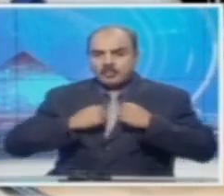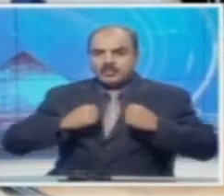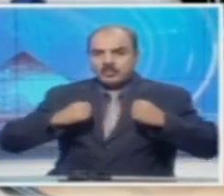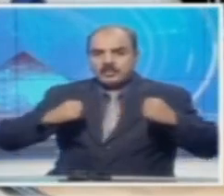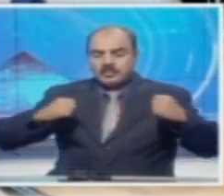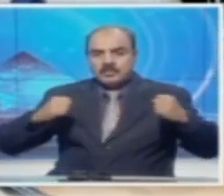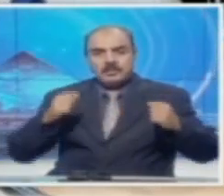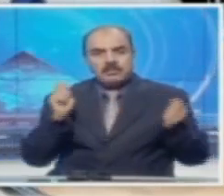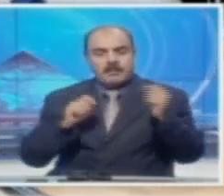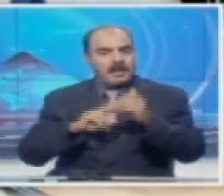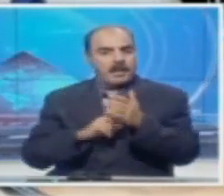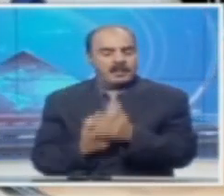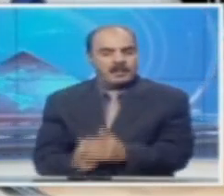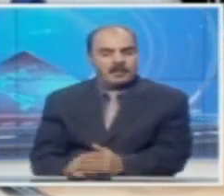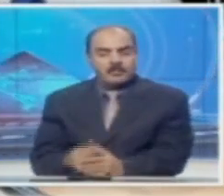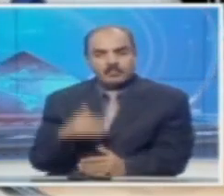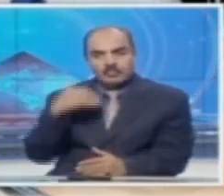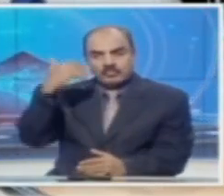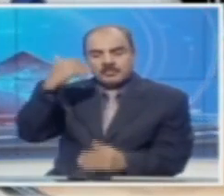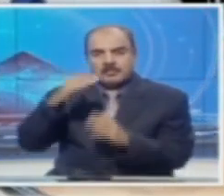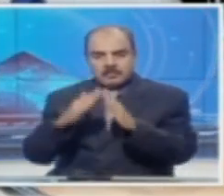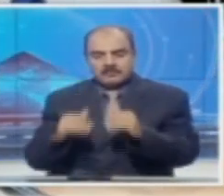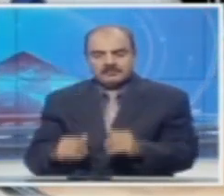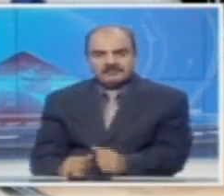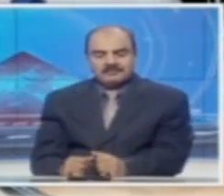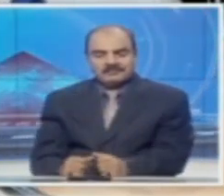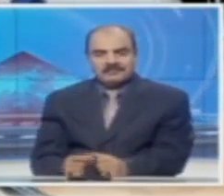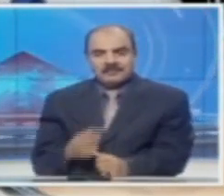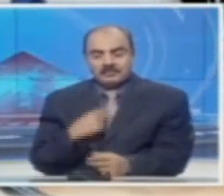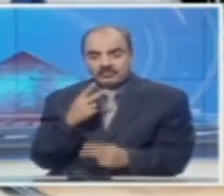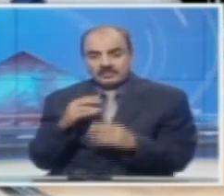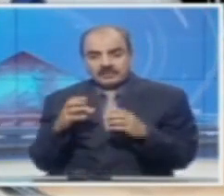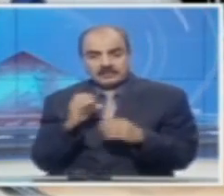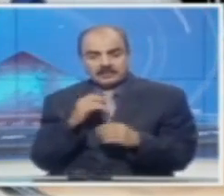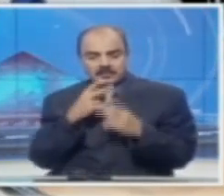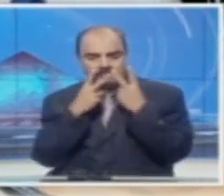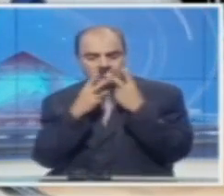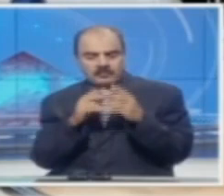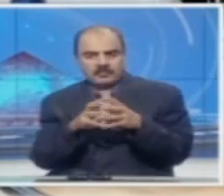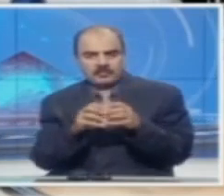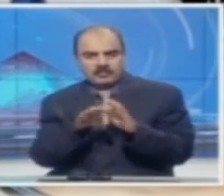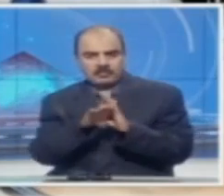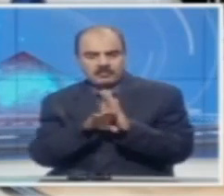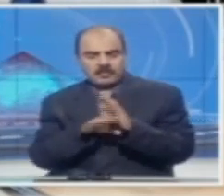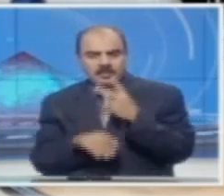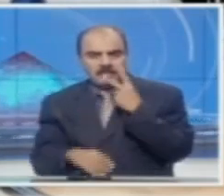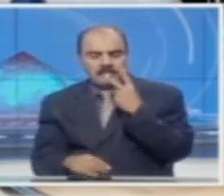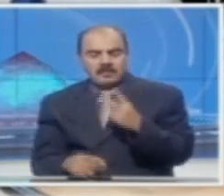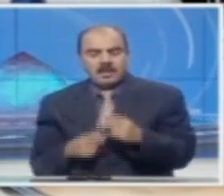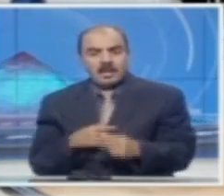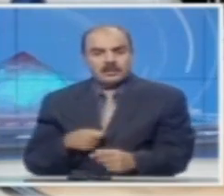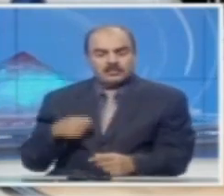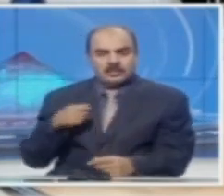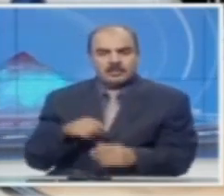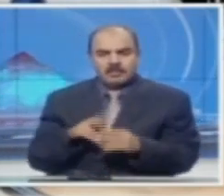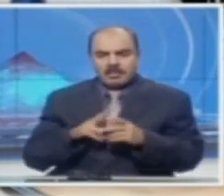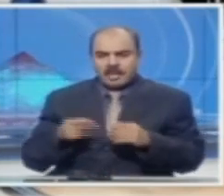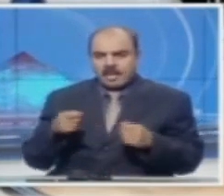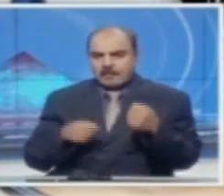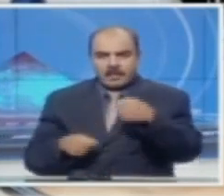للإنتاج الزراعي مستقبل مصر، وقد اطلع السيد الرئيس في هذا الإطار على تطورات المراحل